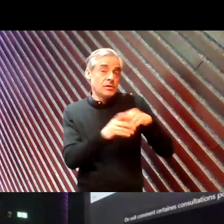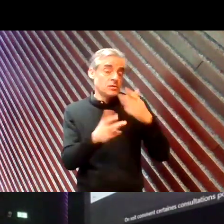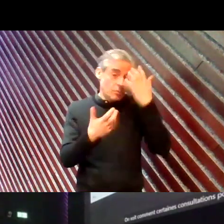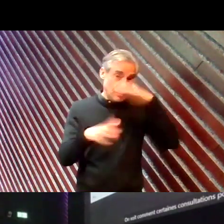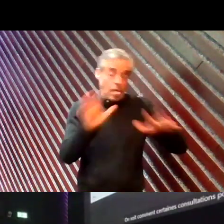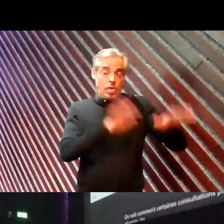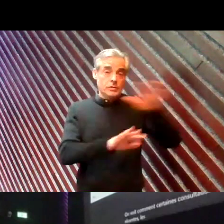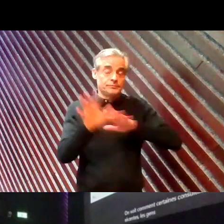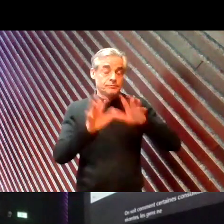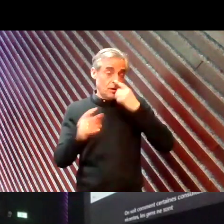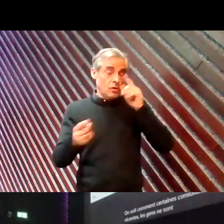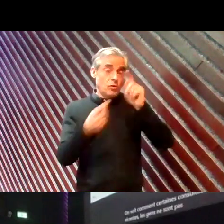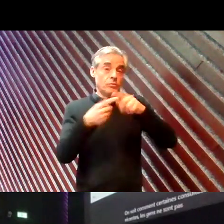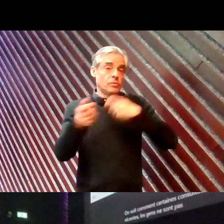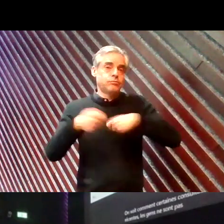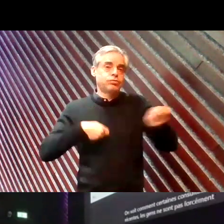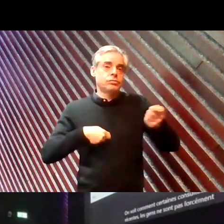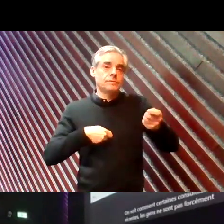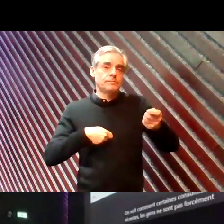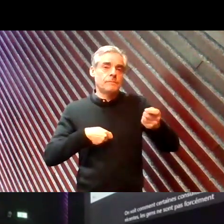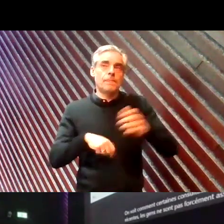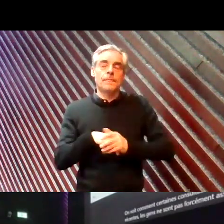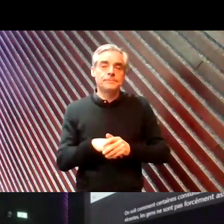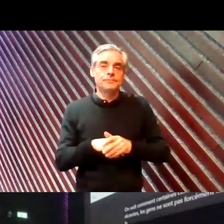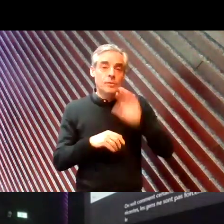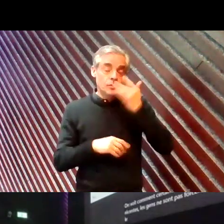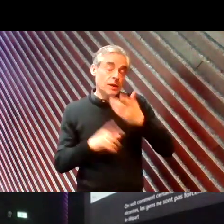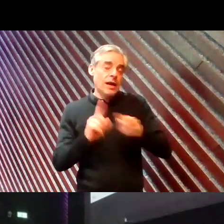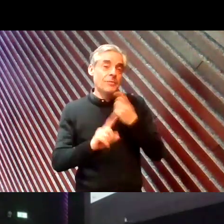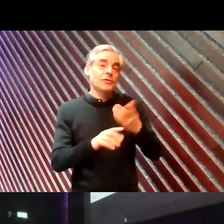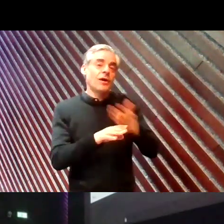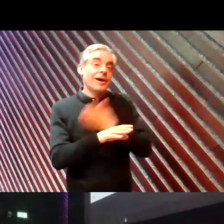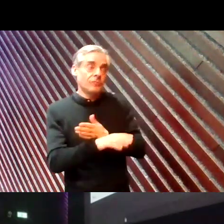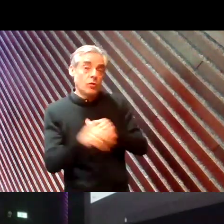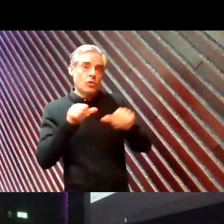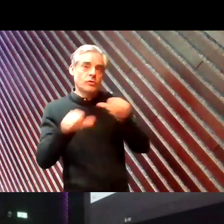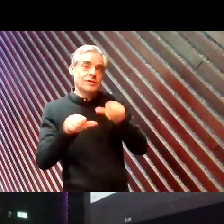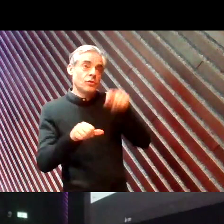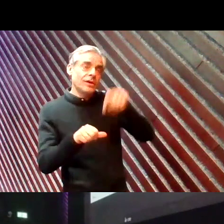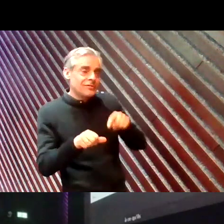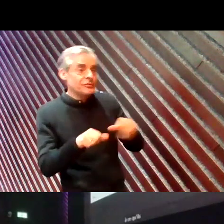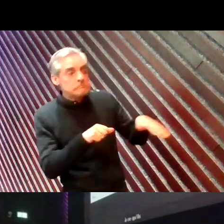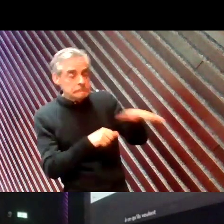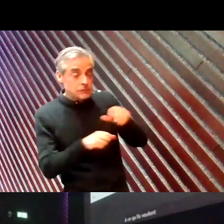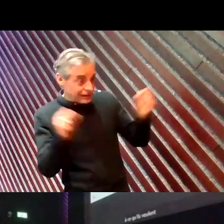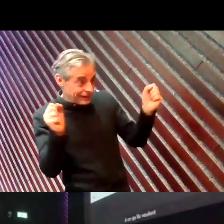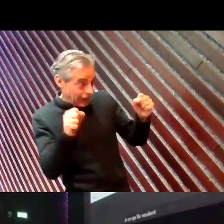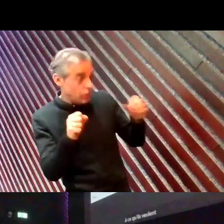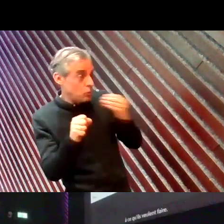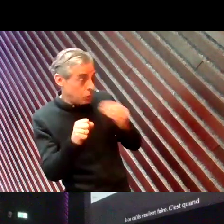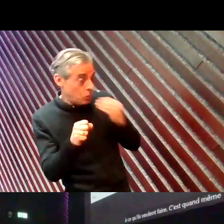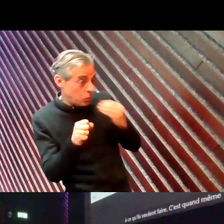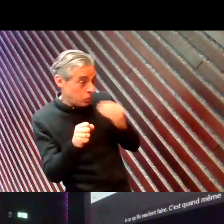qu'ils veulent faire, ça n'arrive pas forcément au but premier. Donc c'est quand même important aussi, je pense, dans les consultations citoyennes, d'avoir un